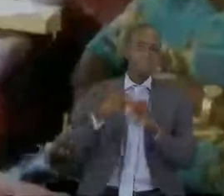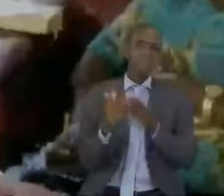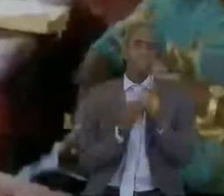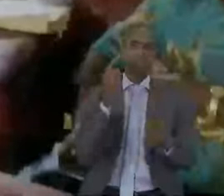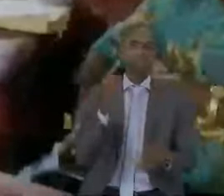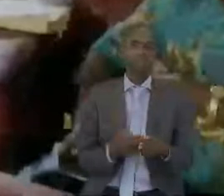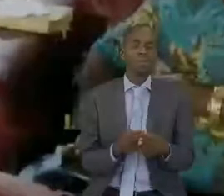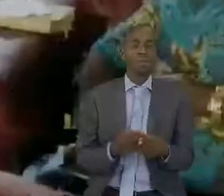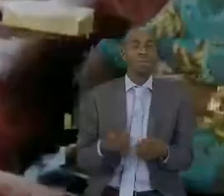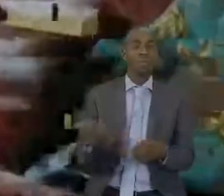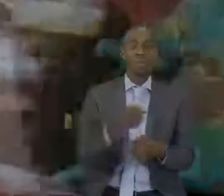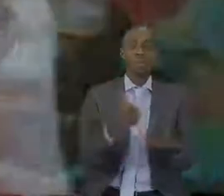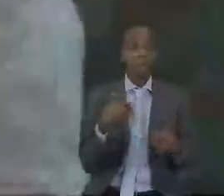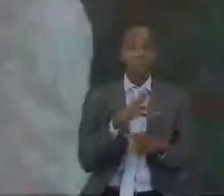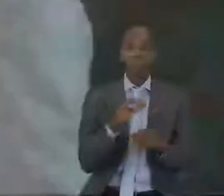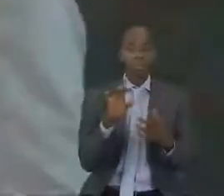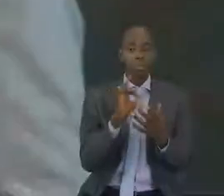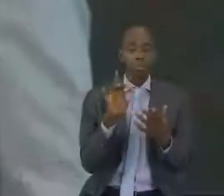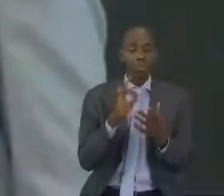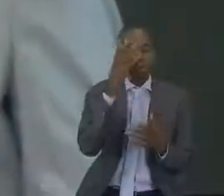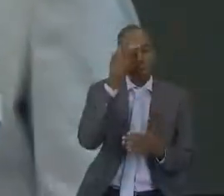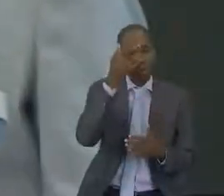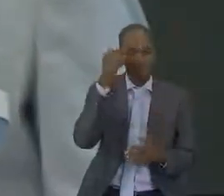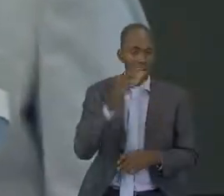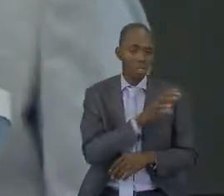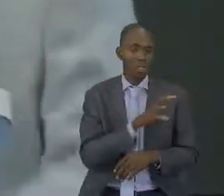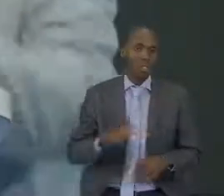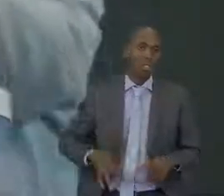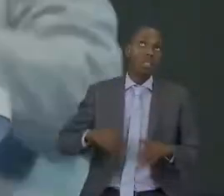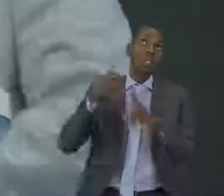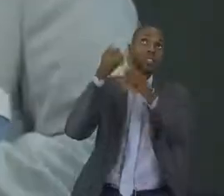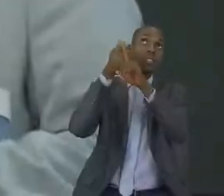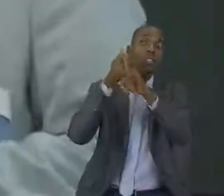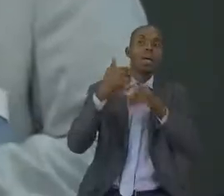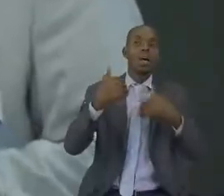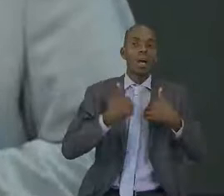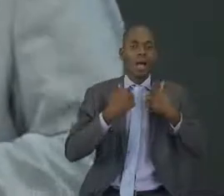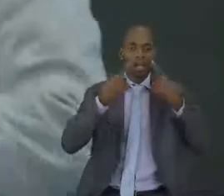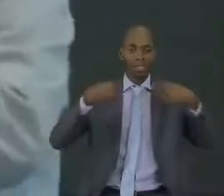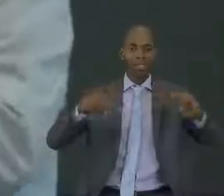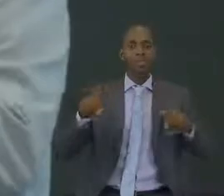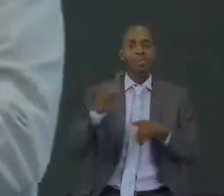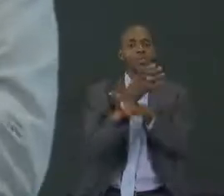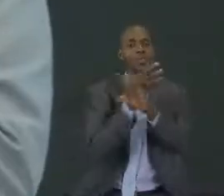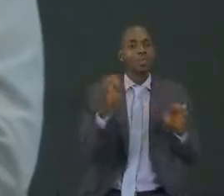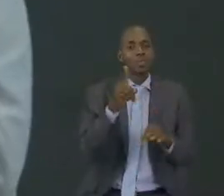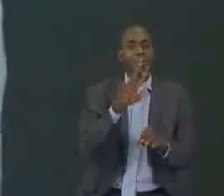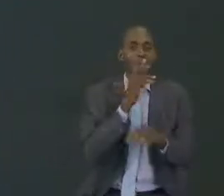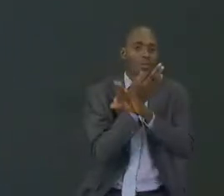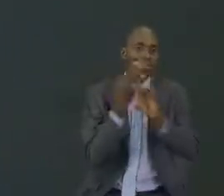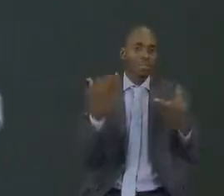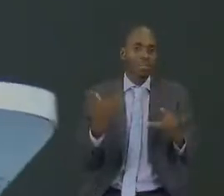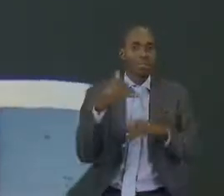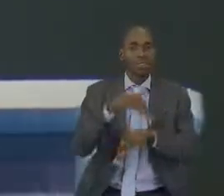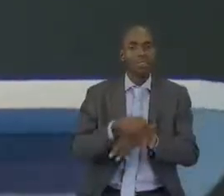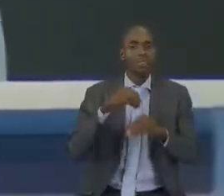n'ont pas de choix. Parce que Christ lui-même t'a déclaré libre. Et tu es libre ce soir au nom